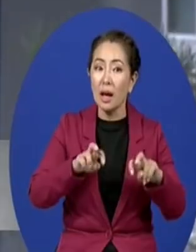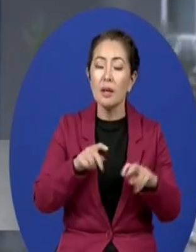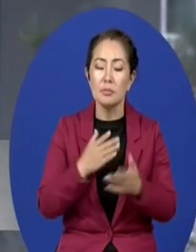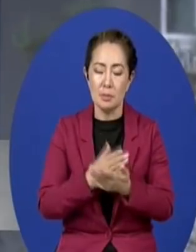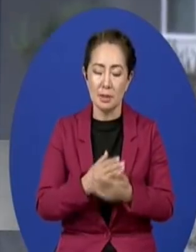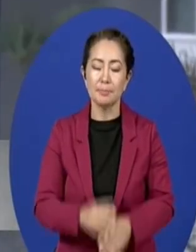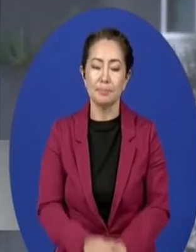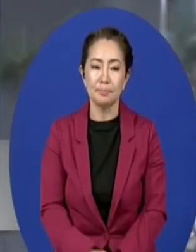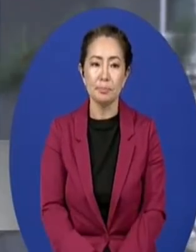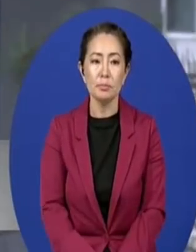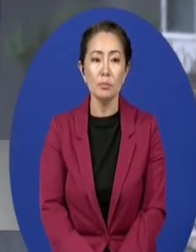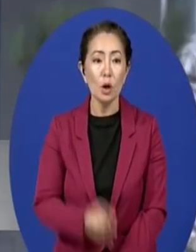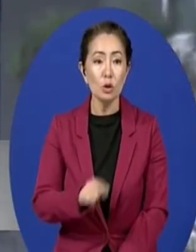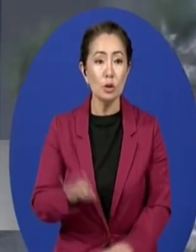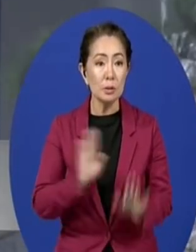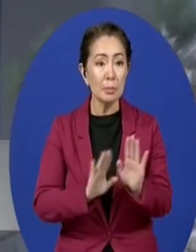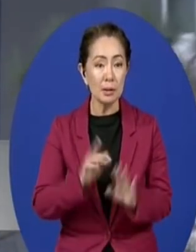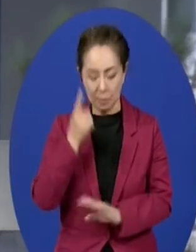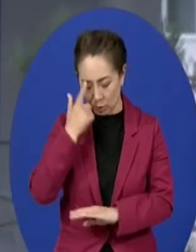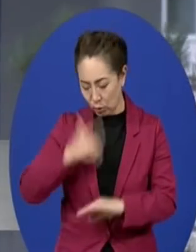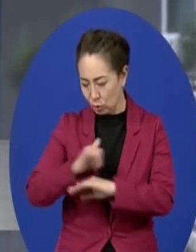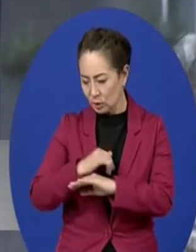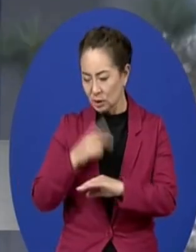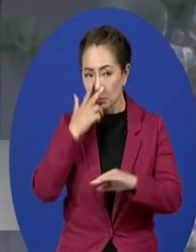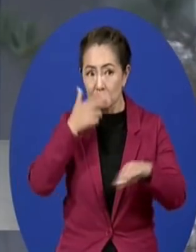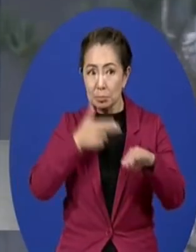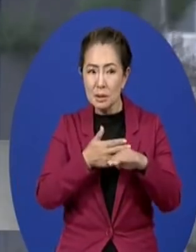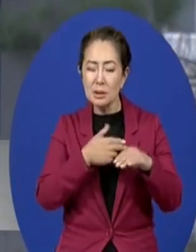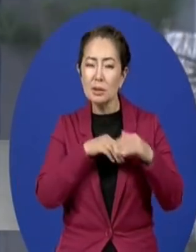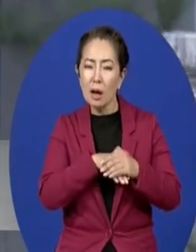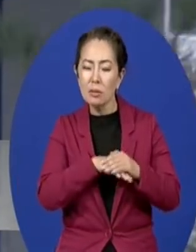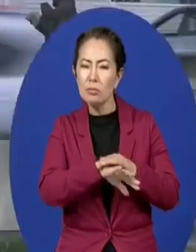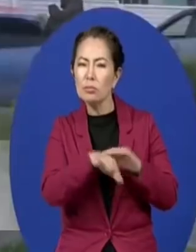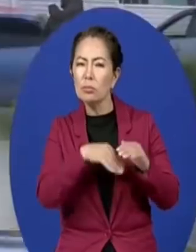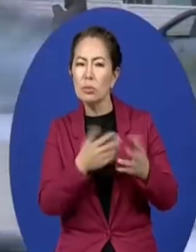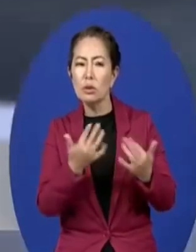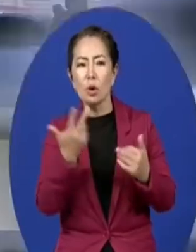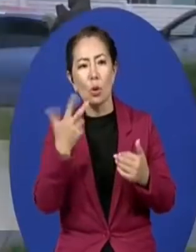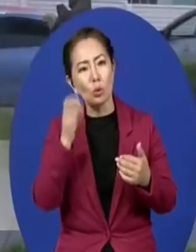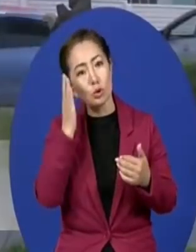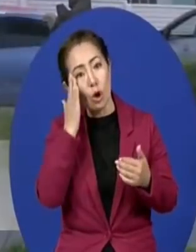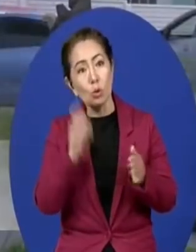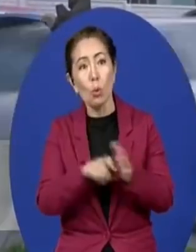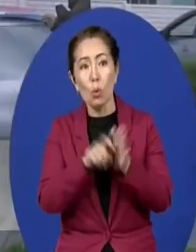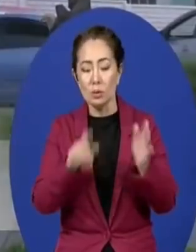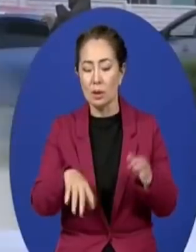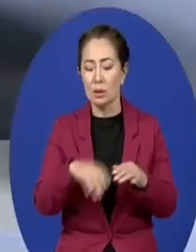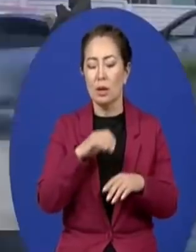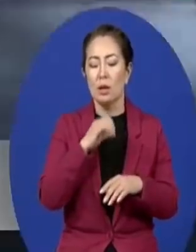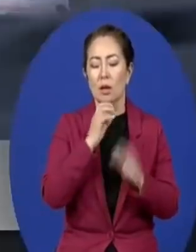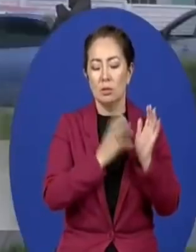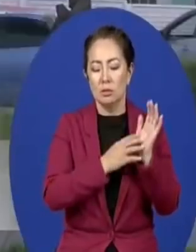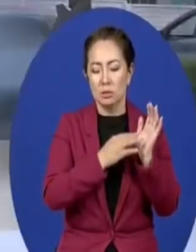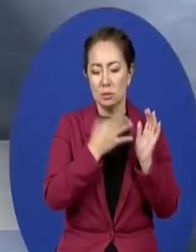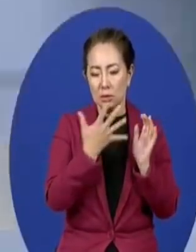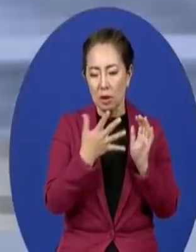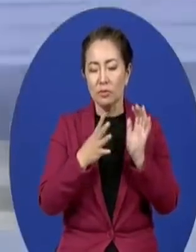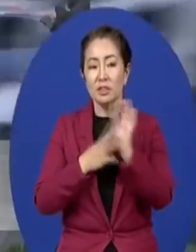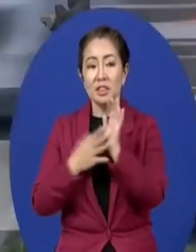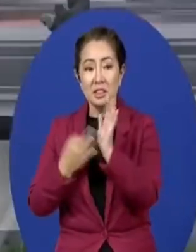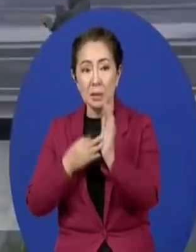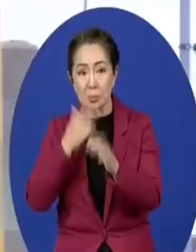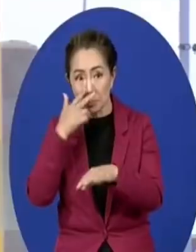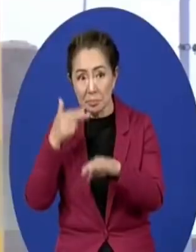байгаа. Өнөөдрийн байдлаар манай улс шатхууны 30 хоногийн нөөцтэй байна. Орос улбаны улсын эрчим хүчний яамнаас AE95, AE98 авто